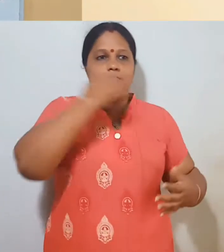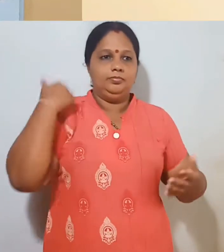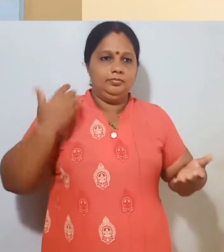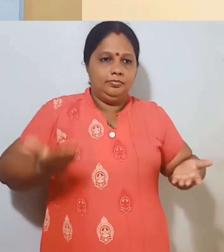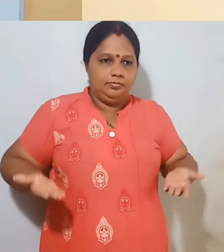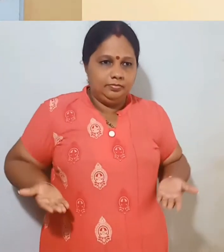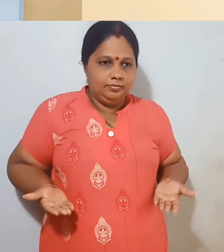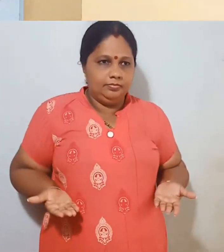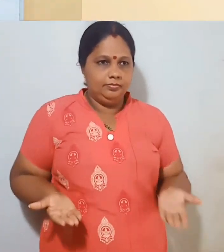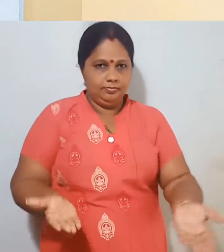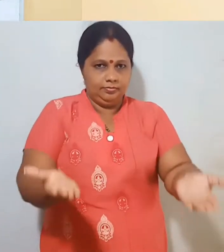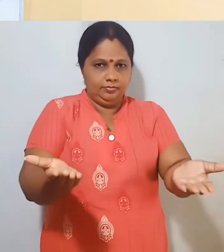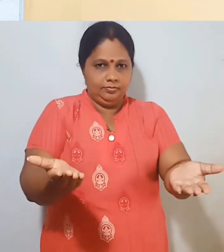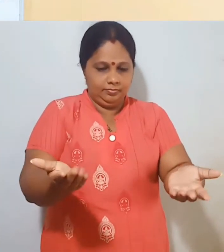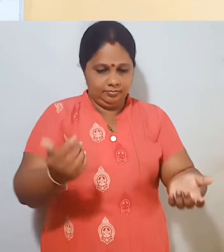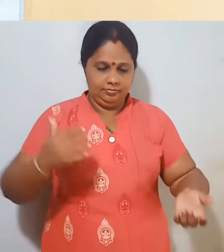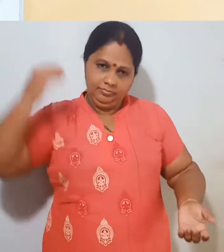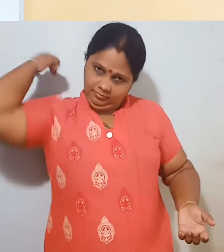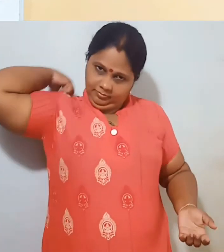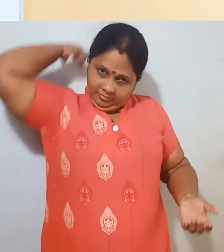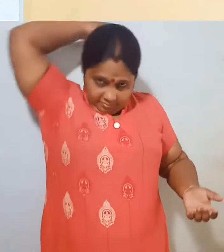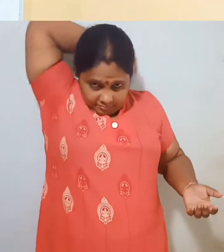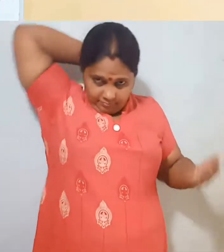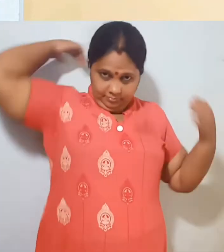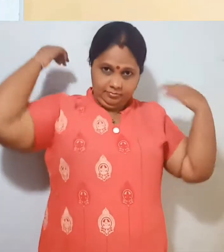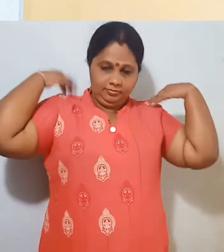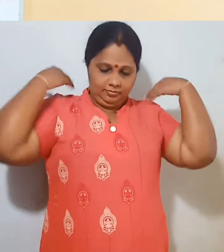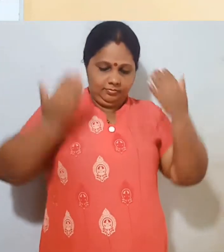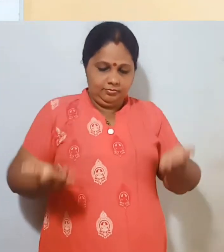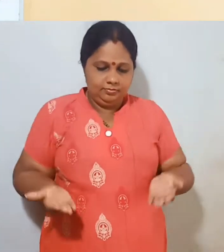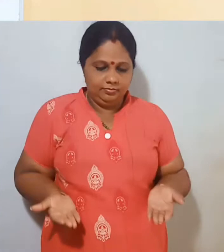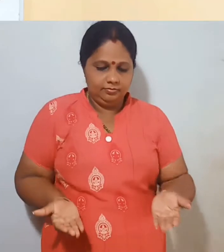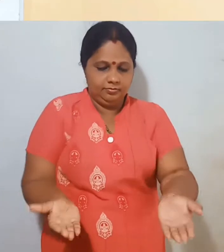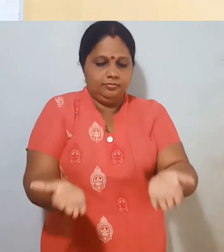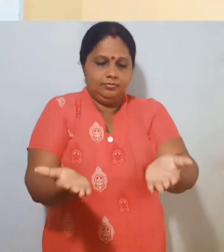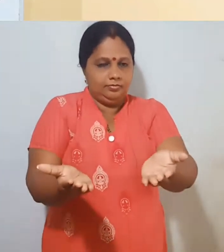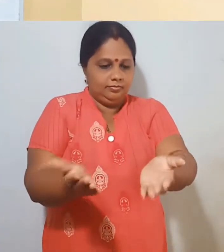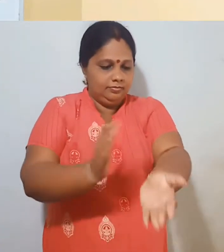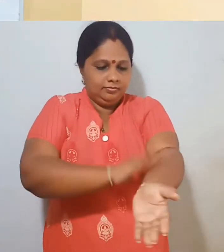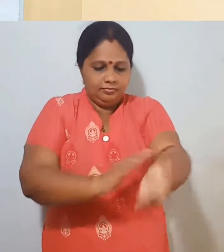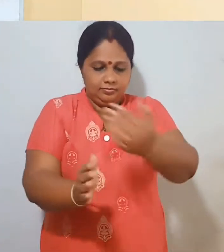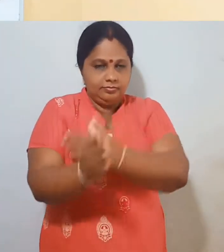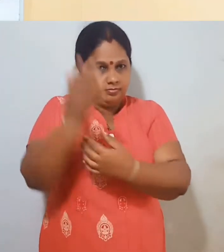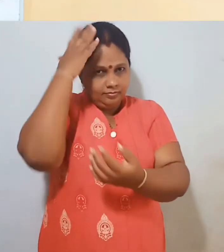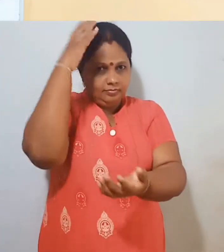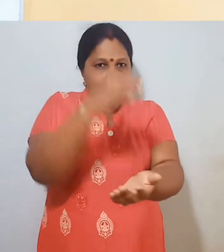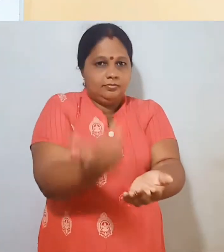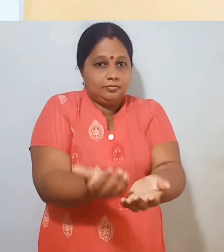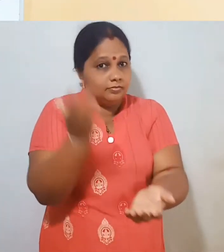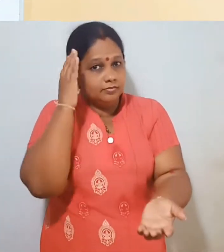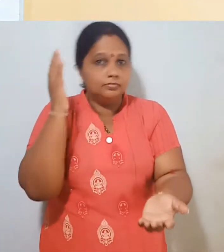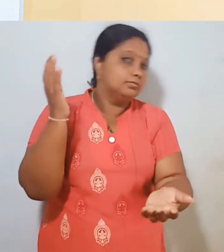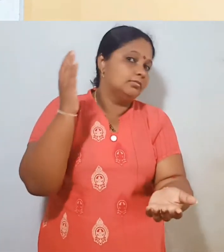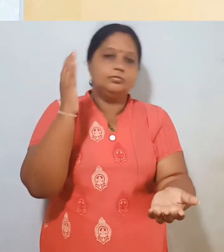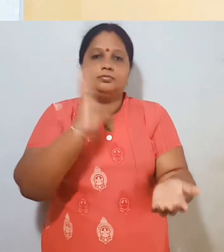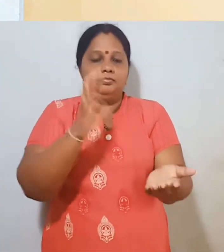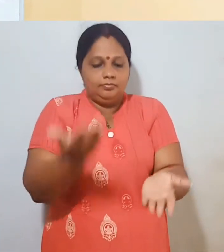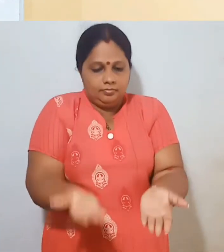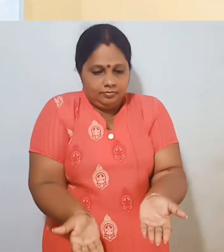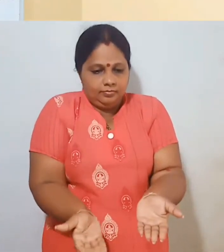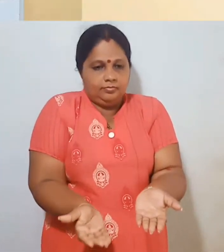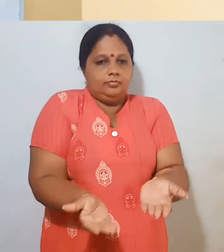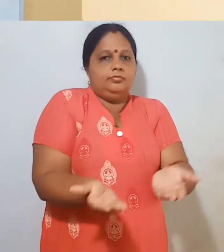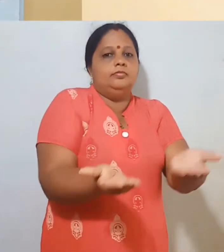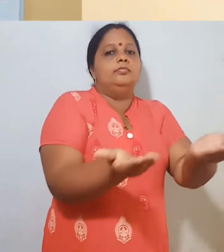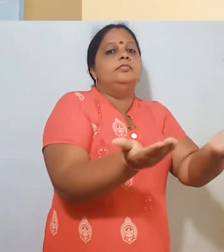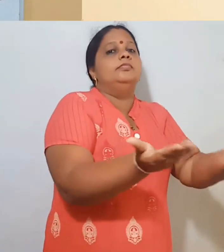கை ரெண்டுக்கு இடையில தலை இருக்கக்கூடிய மாதிரி, அதாவது தலையை சப்போர்ட் பண்ணி 2-3 பேர் சேர்ந்து ஏற்றி வைக்கும். ரைட்? அப்ப இந்த